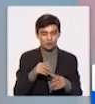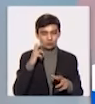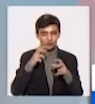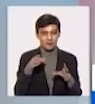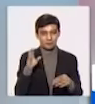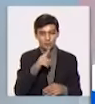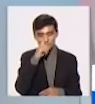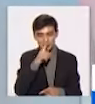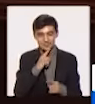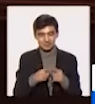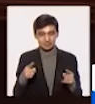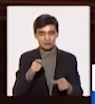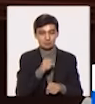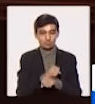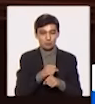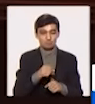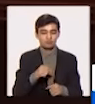бір айға жабылыпты.